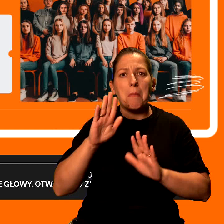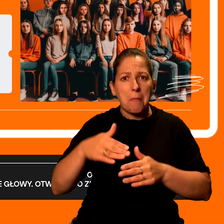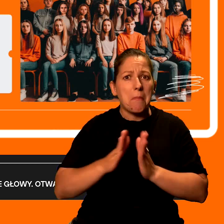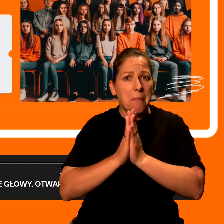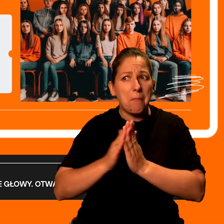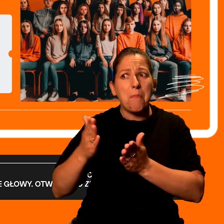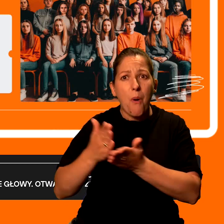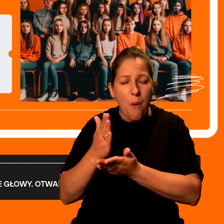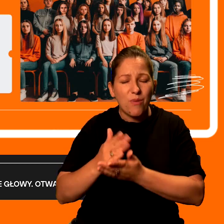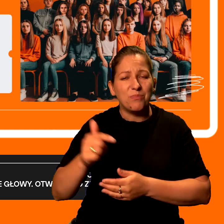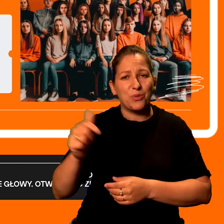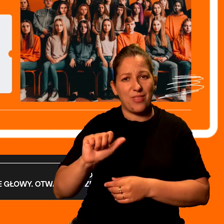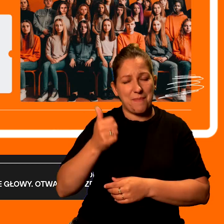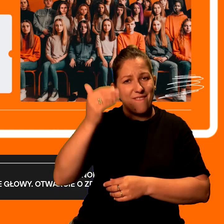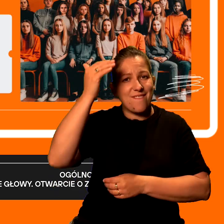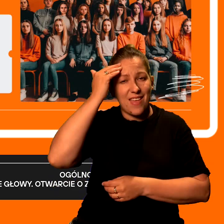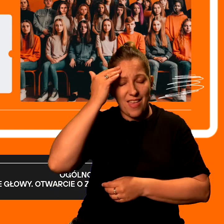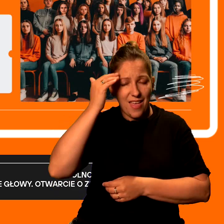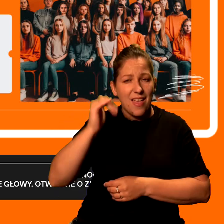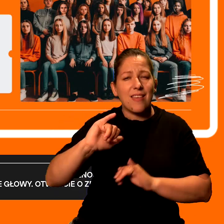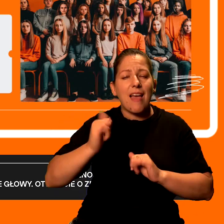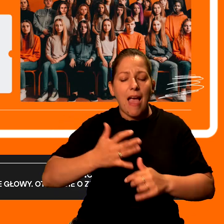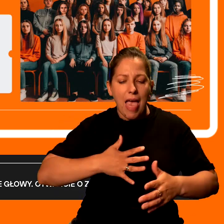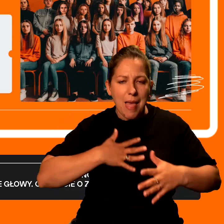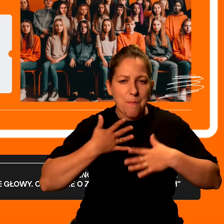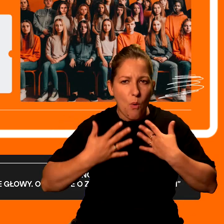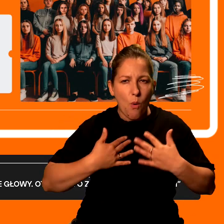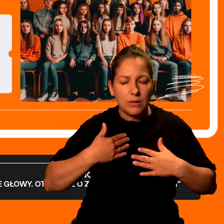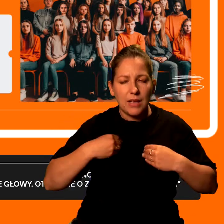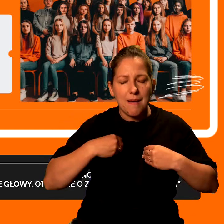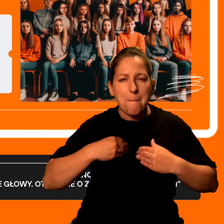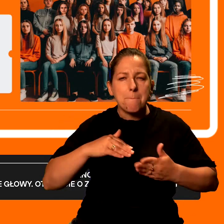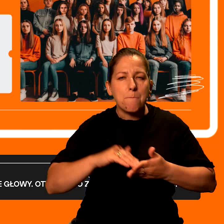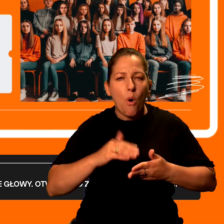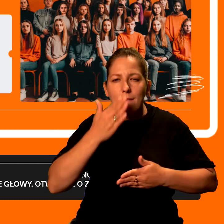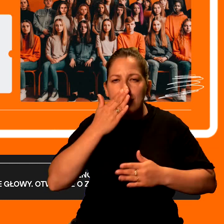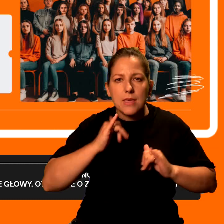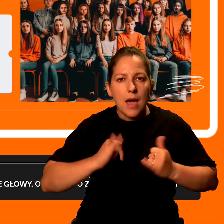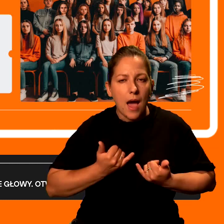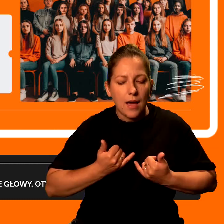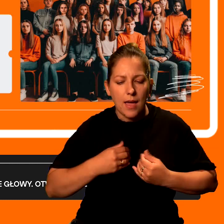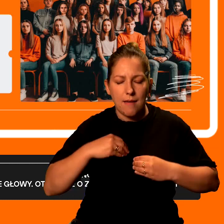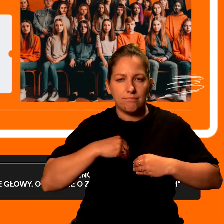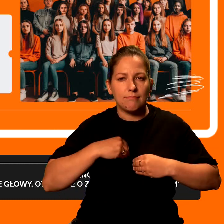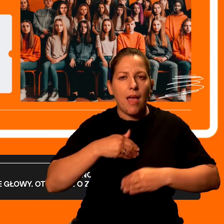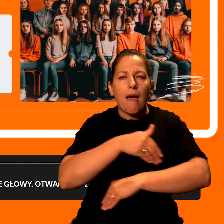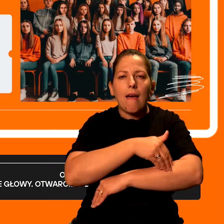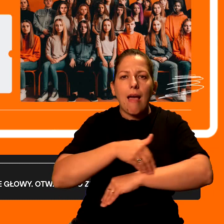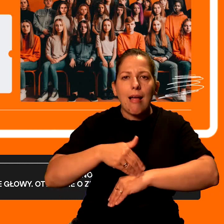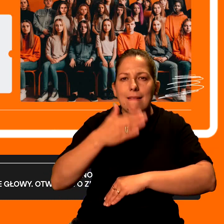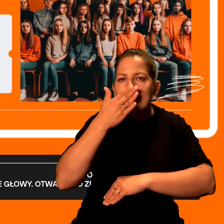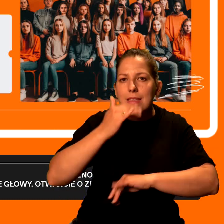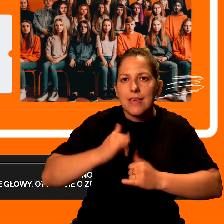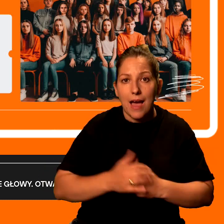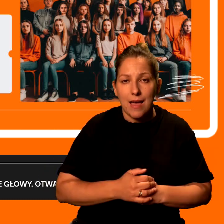pomoc, to muszą najpierw wiedzieć, jakie emocje, jakie potrzeby, jakie mają granice.